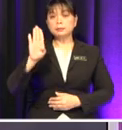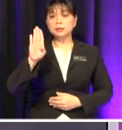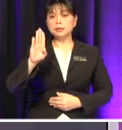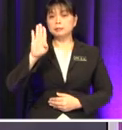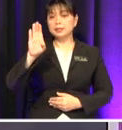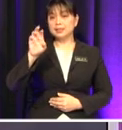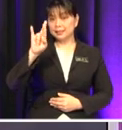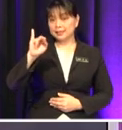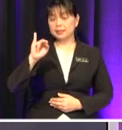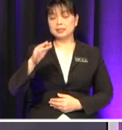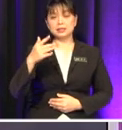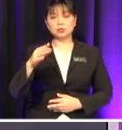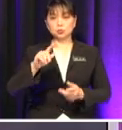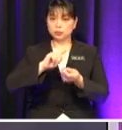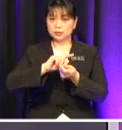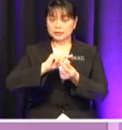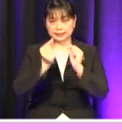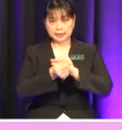boleh guys